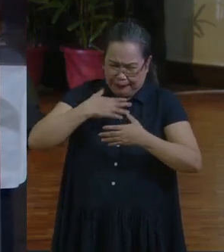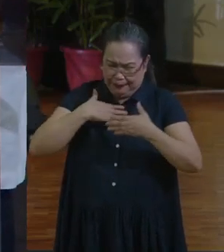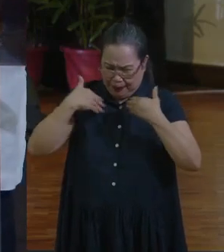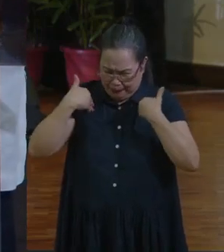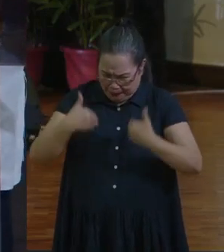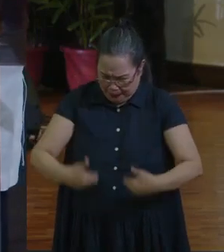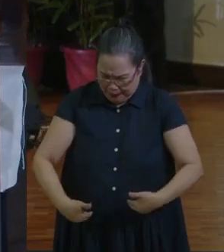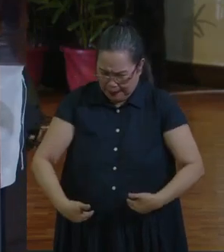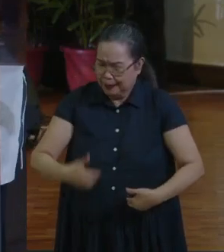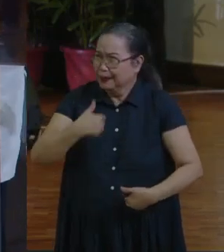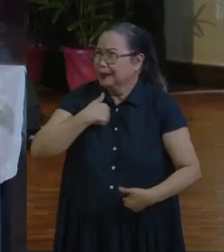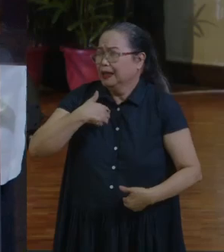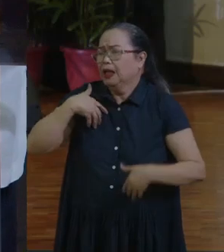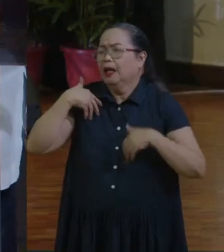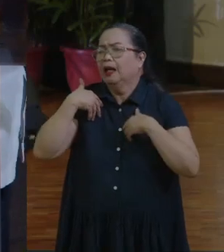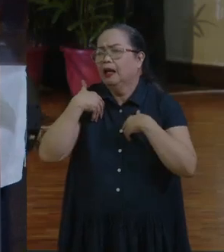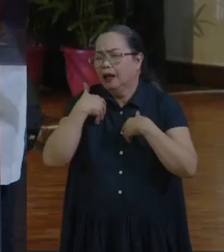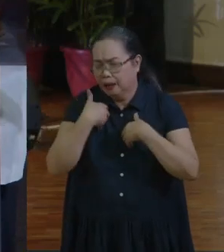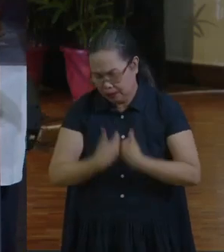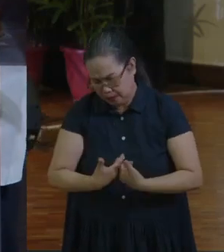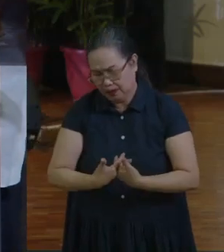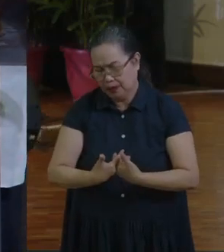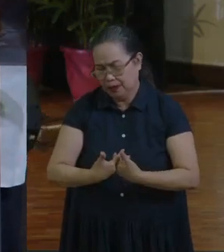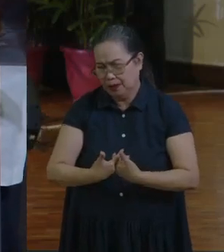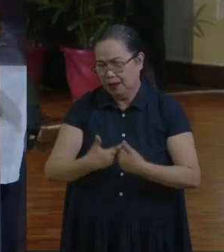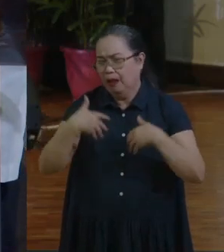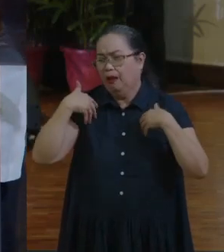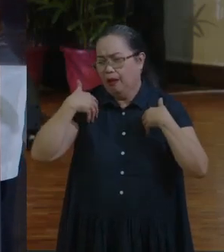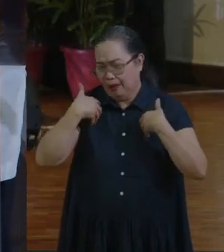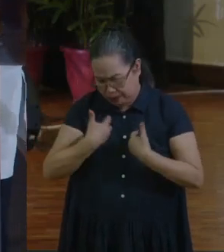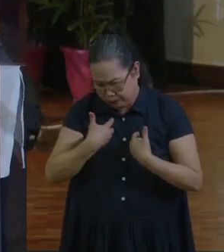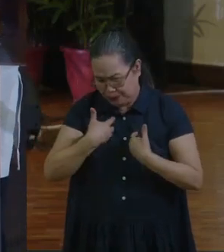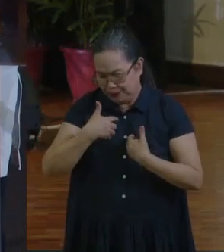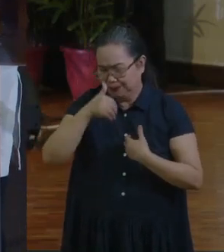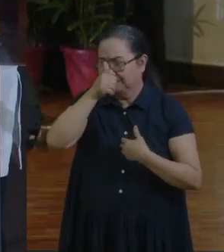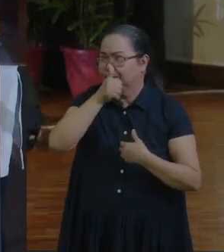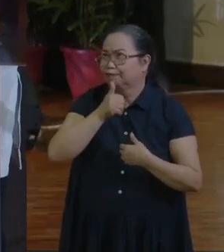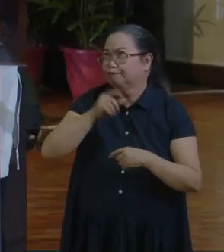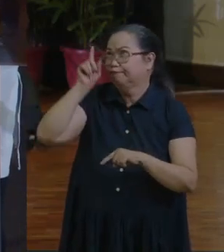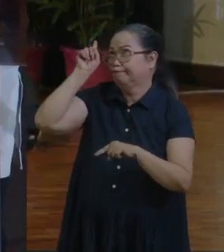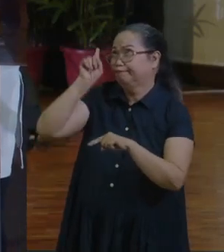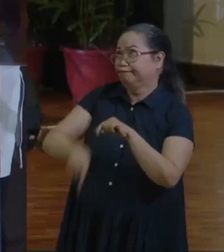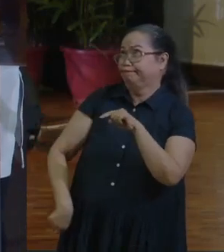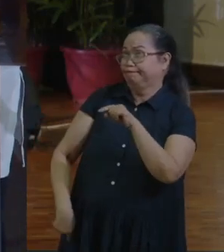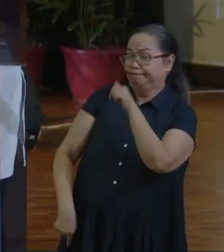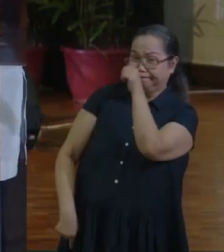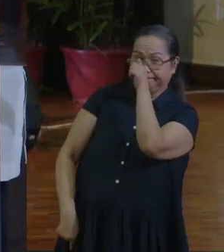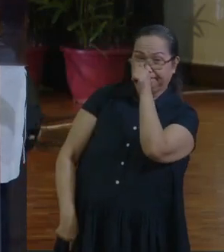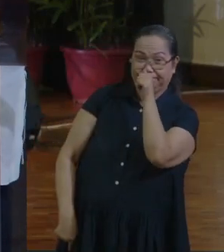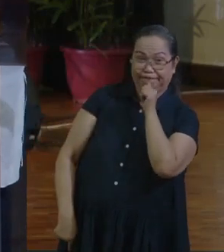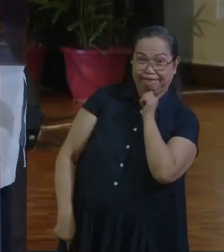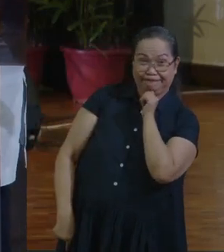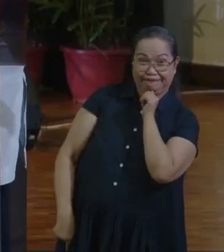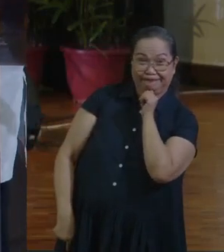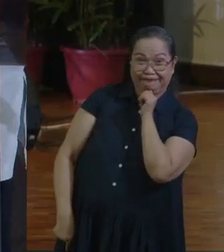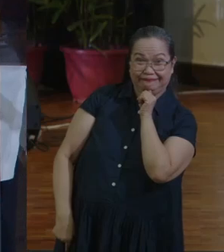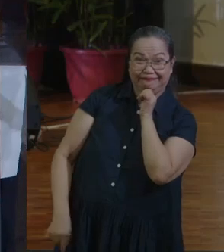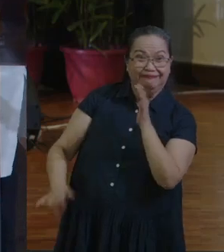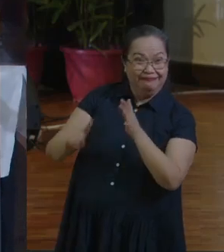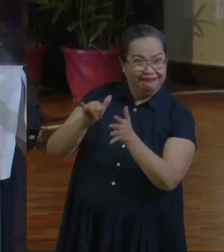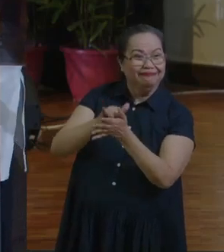I am weary with holding it in, for I cannot. Yun po ang galing